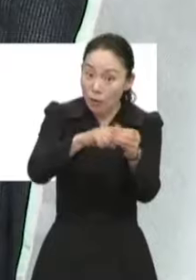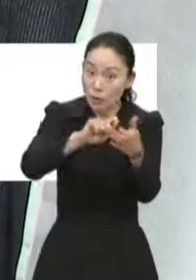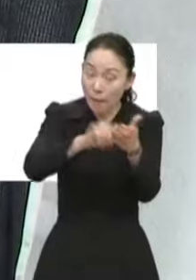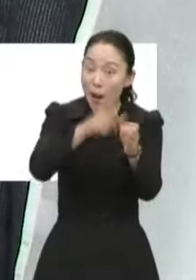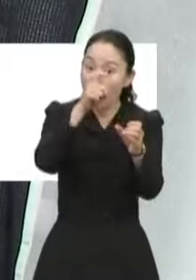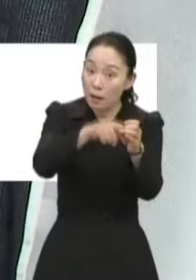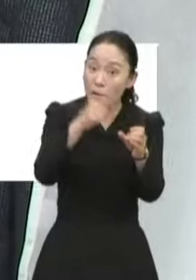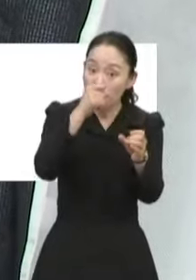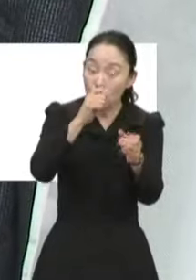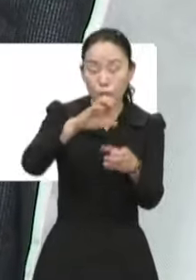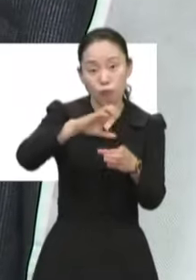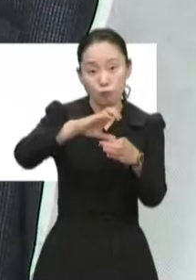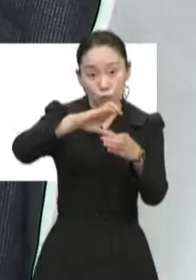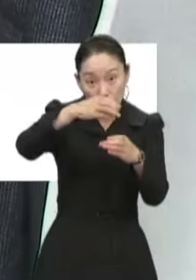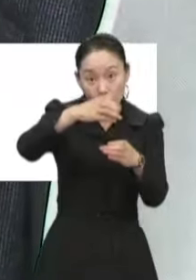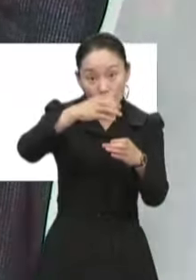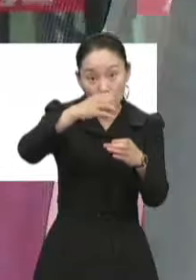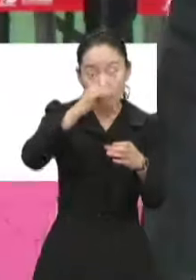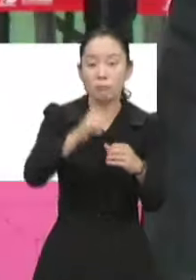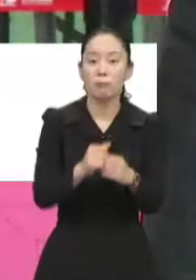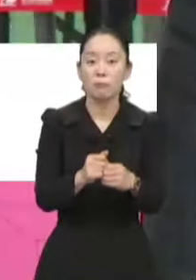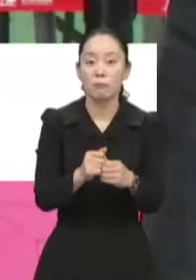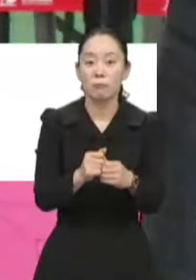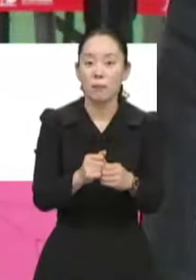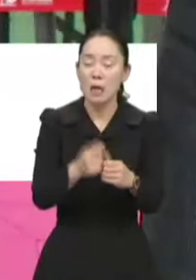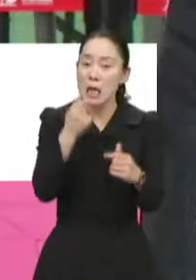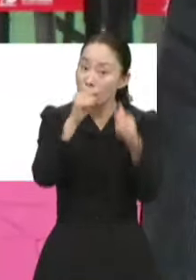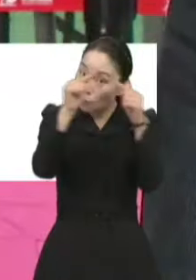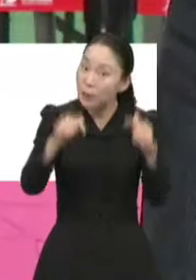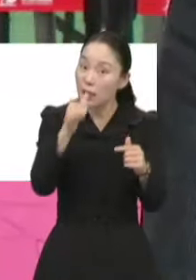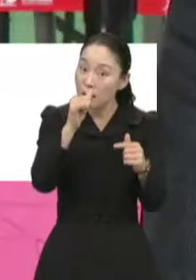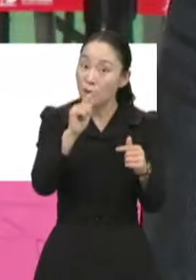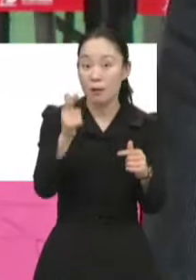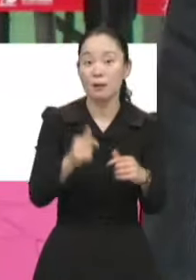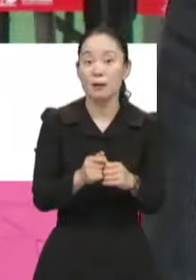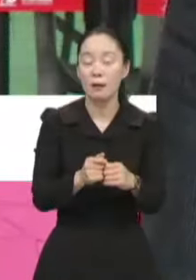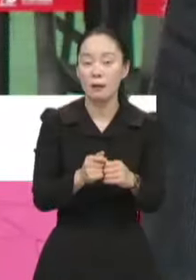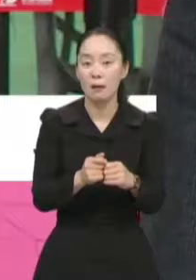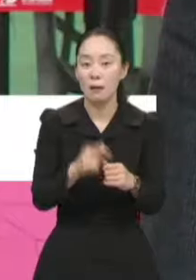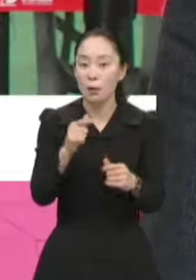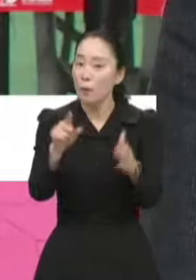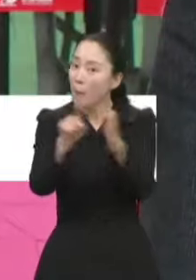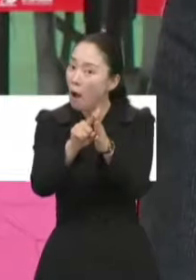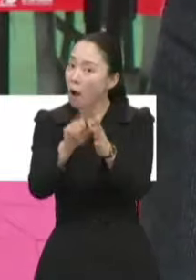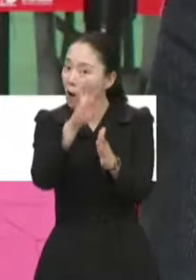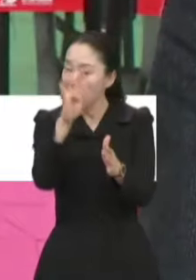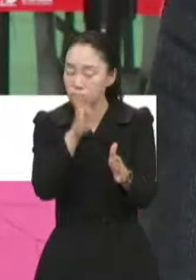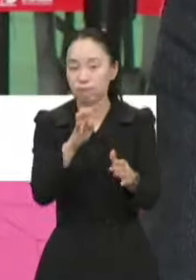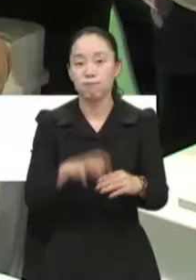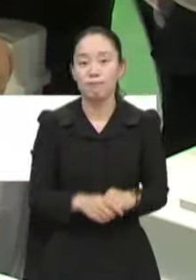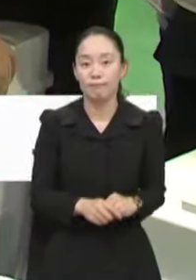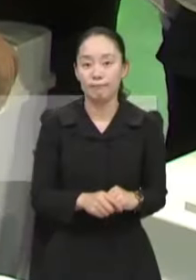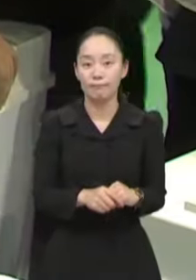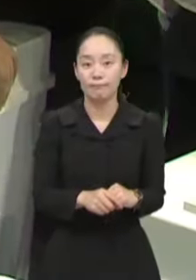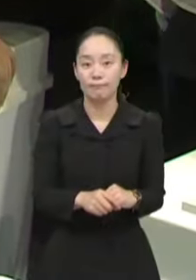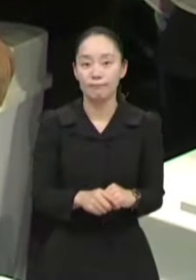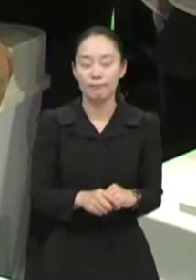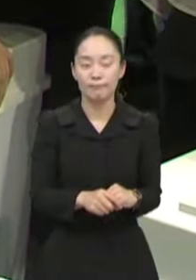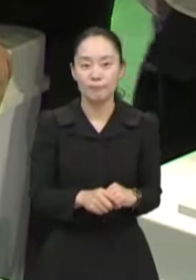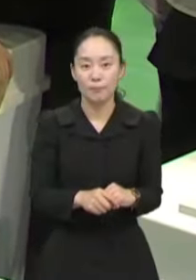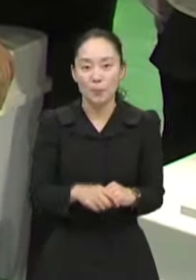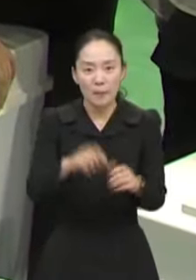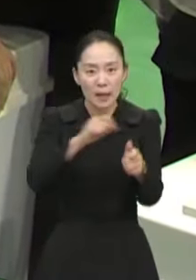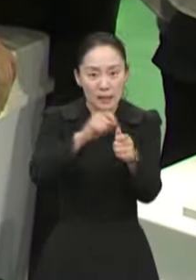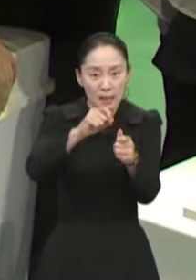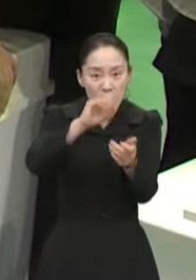불구하고 원체 뚜껑이 열렸습니다. 투표 용지가 있을 거 아닙니까? 이거에 대한 신뢰성을 가질 수가 없다.